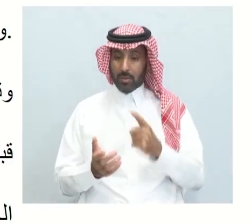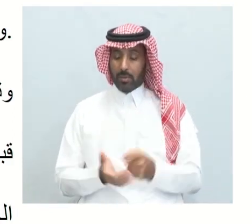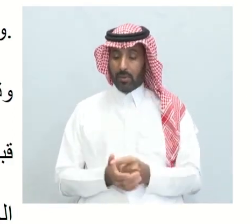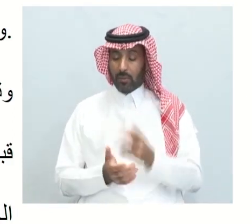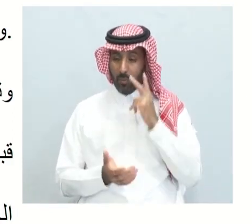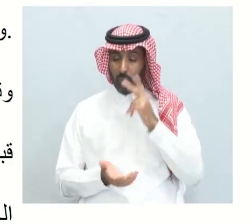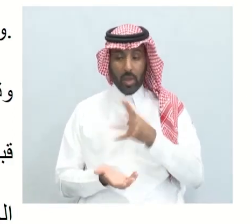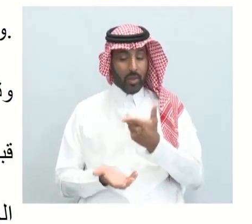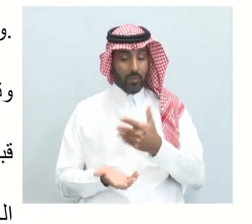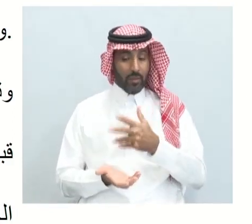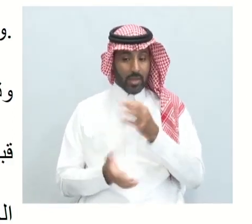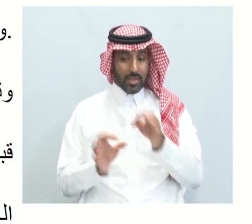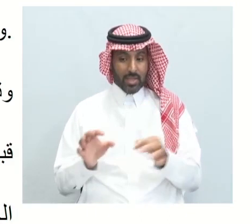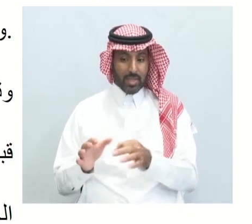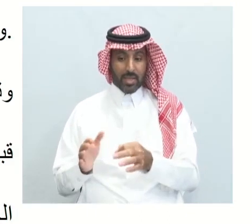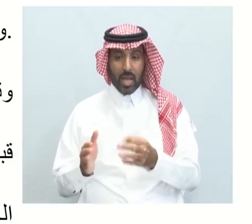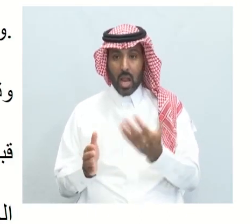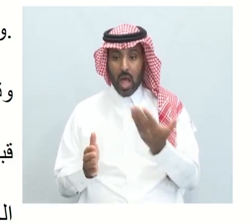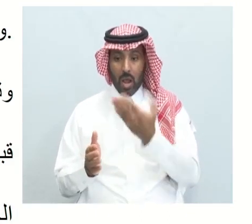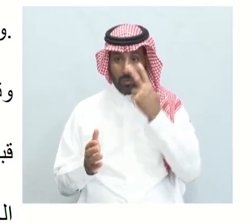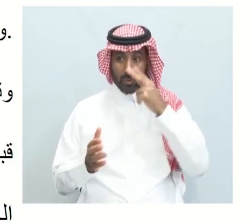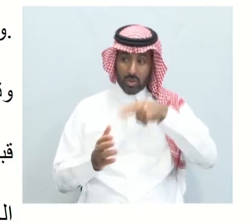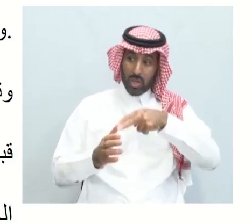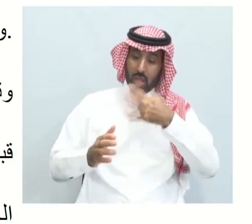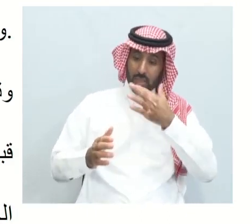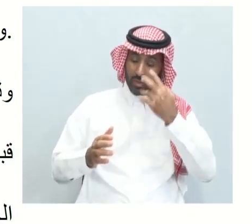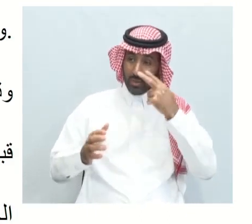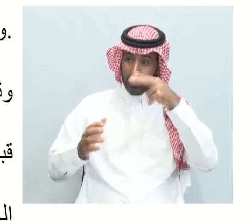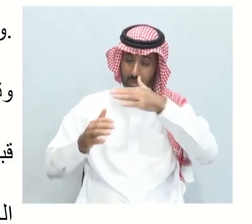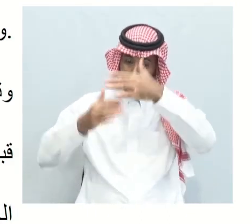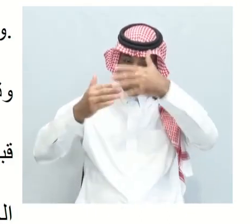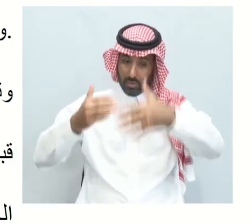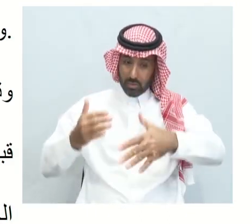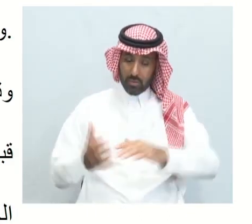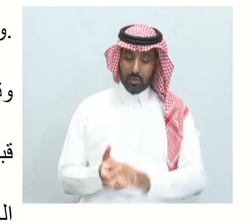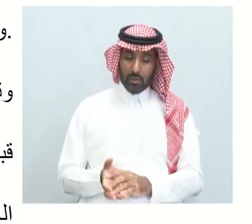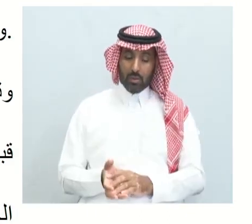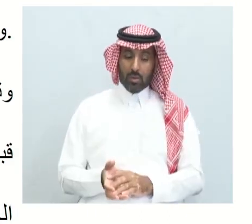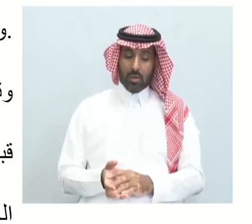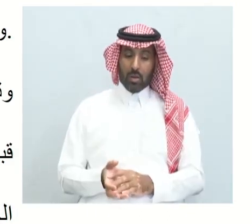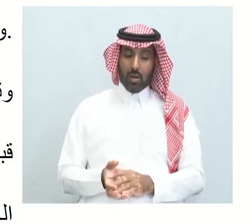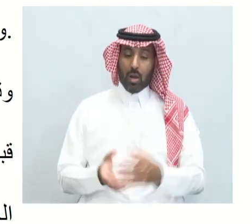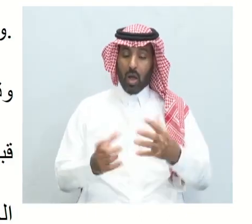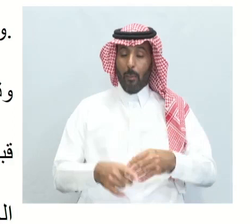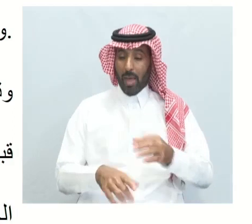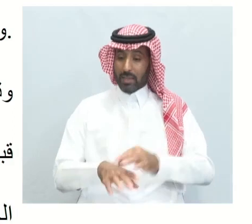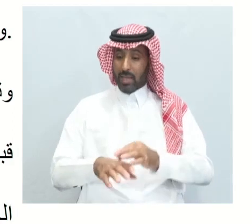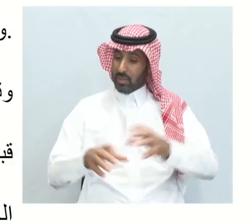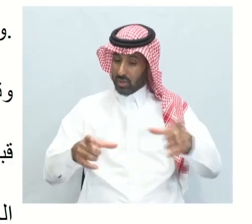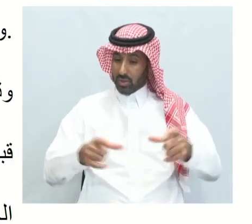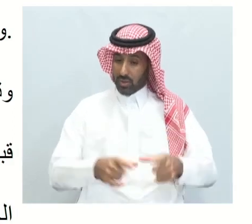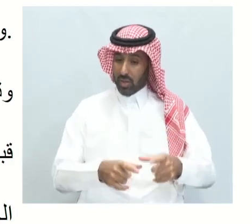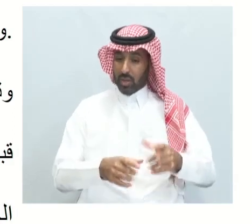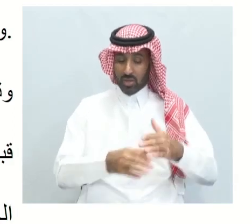العربيه تسهل رؤيتها من الفضاء الخارجي وقد استوطنت القبائل قديما على